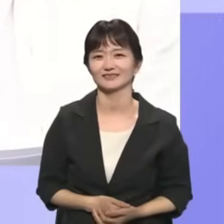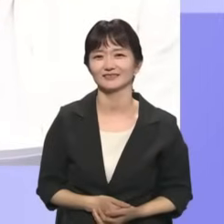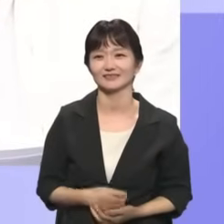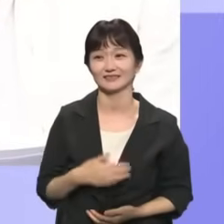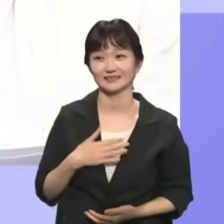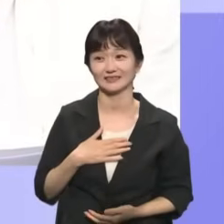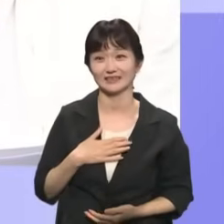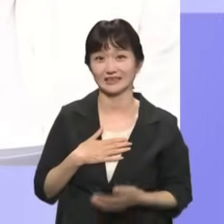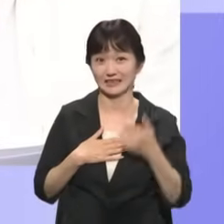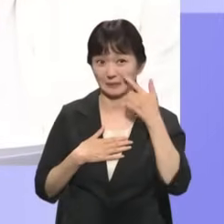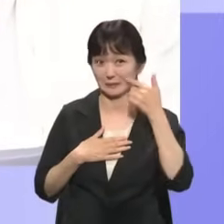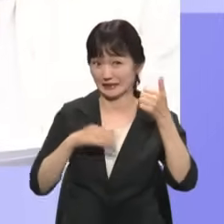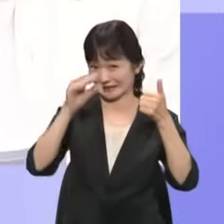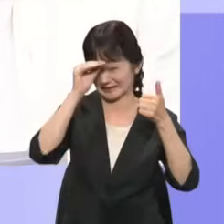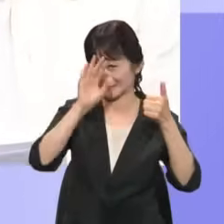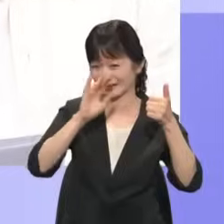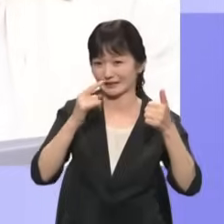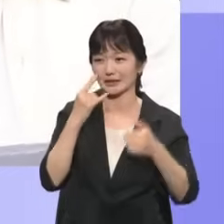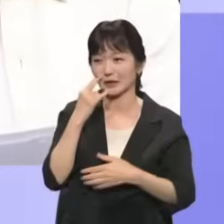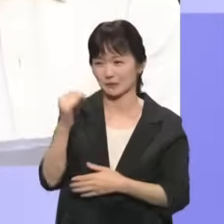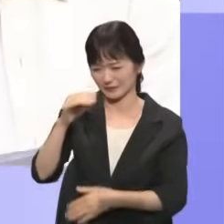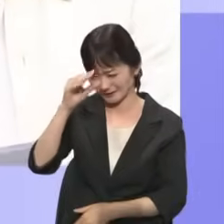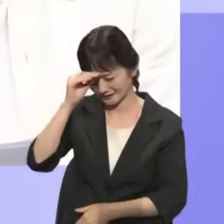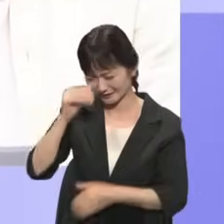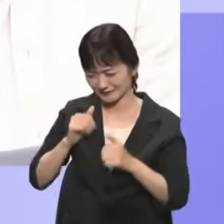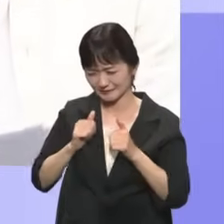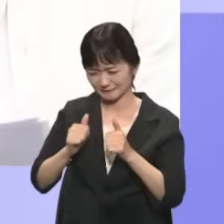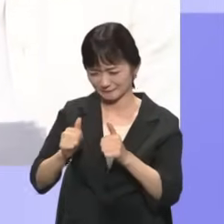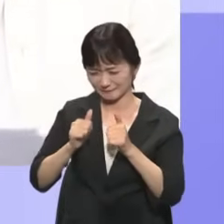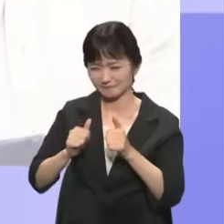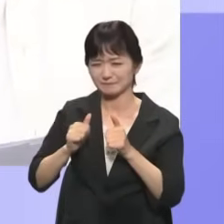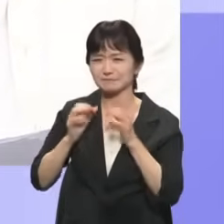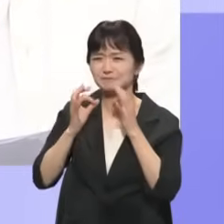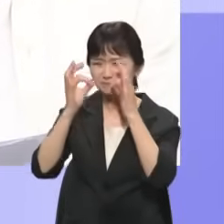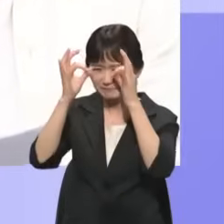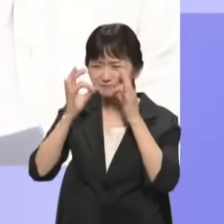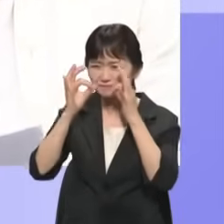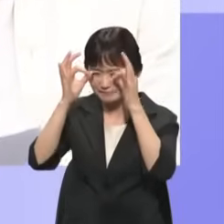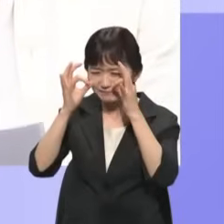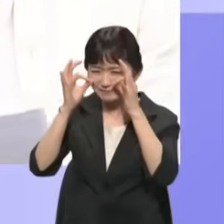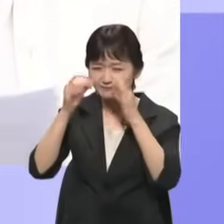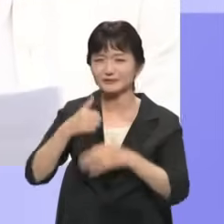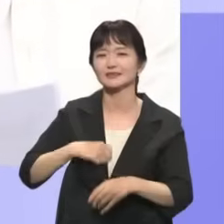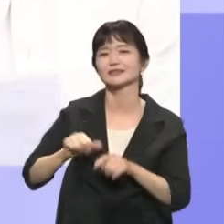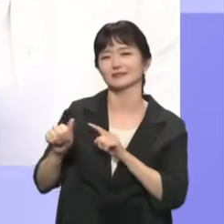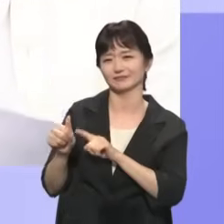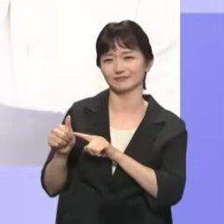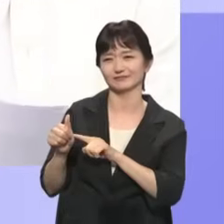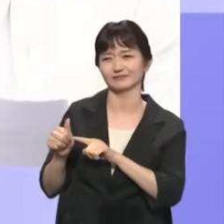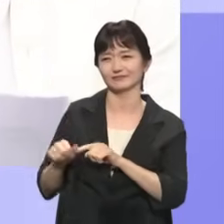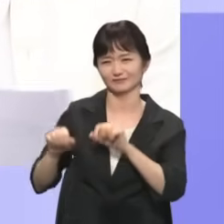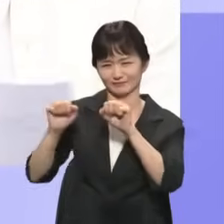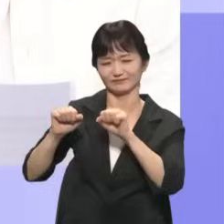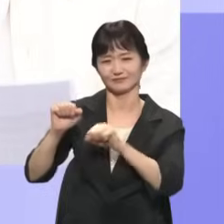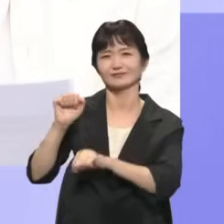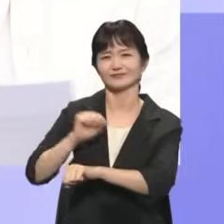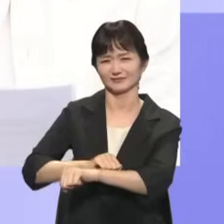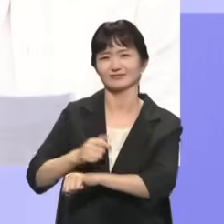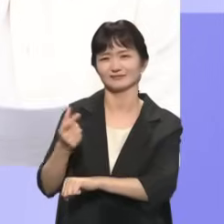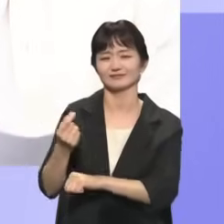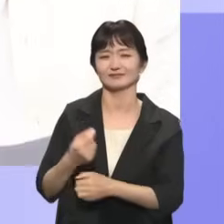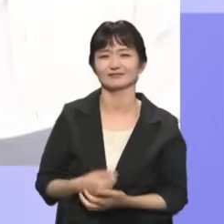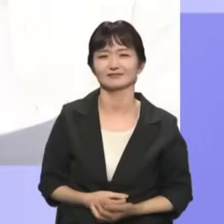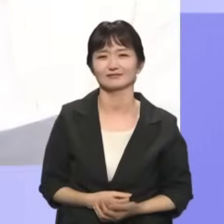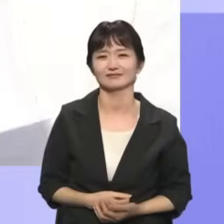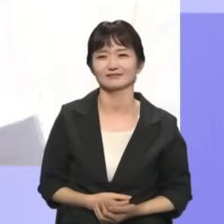저 닮은 것 같지는 않고 엄마 닮고 열심히 노력하는 그 노력파이어서 네. 예, 운동 잘하고 있는 것 같아요.